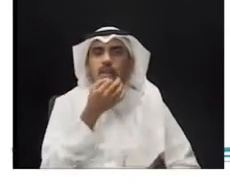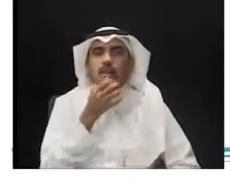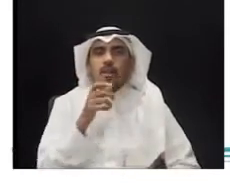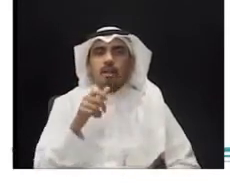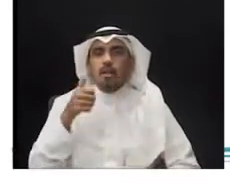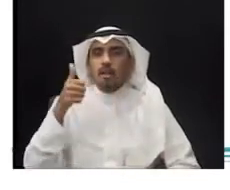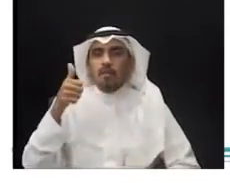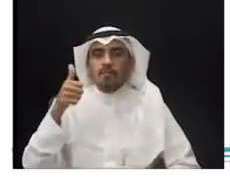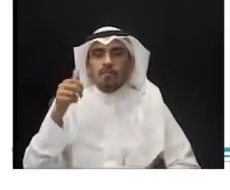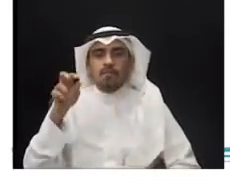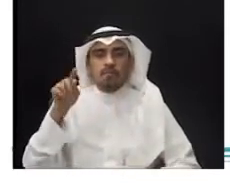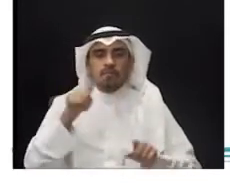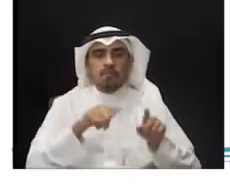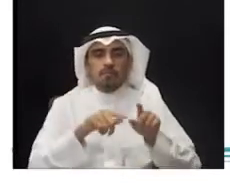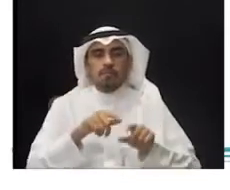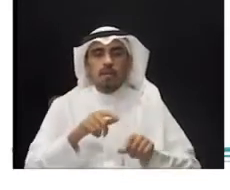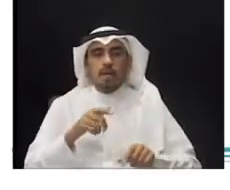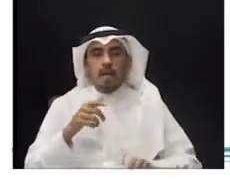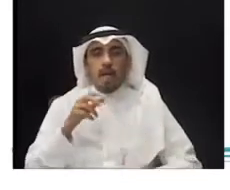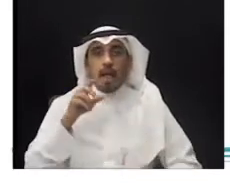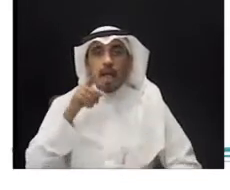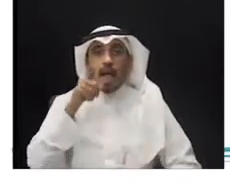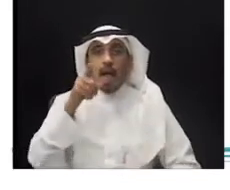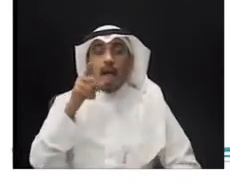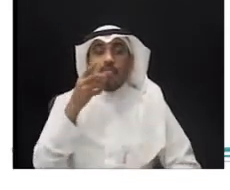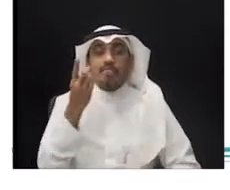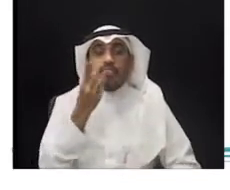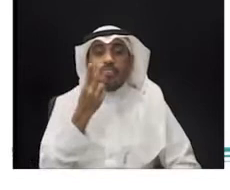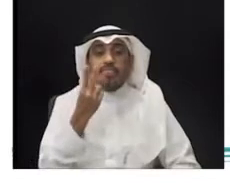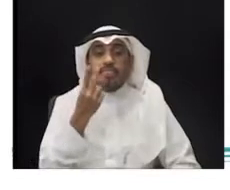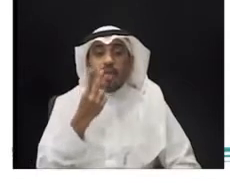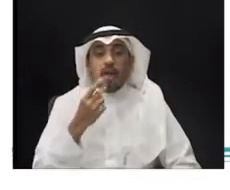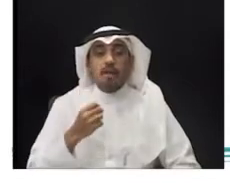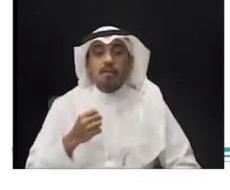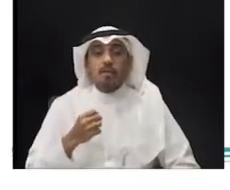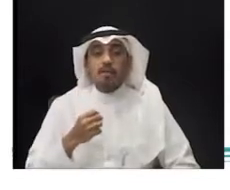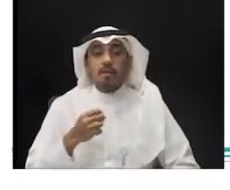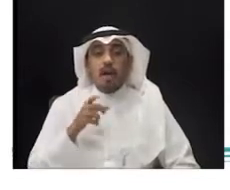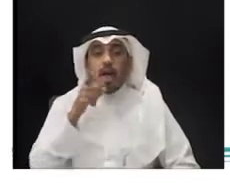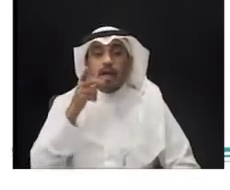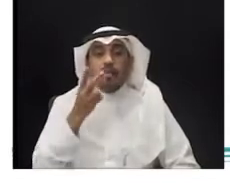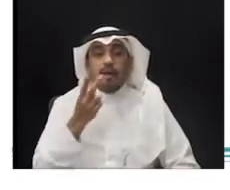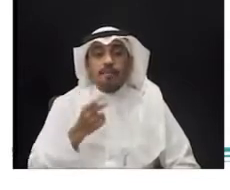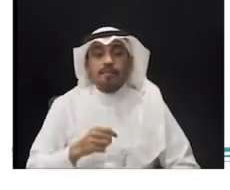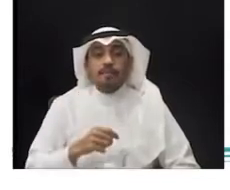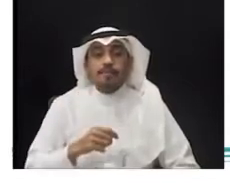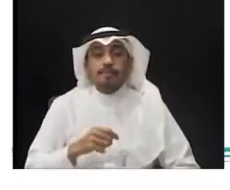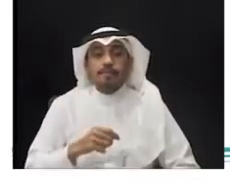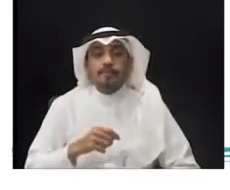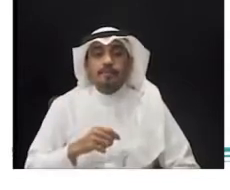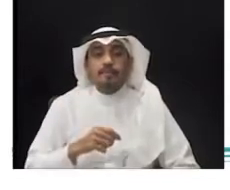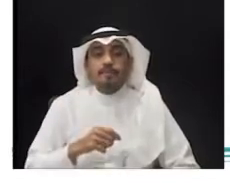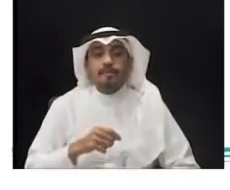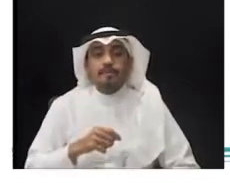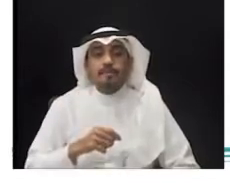العبارات الموجودة في عمود ألف. هذان ما العبارة التي تناسبها في باء؟